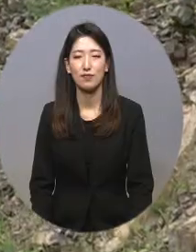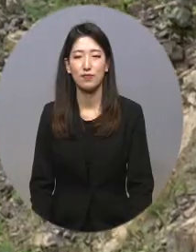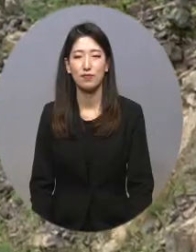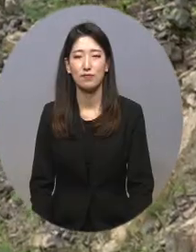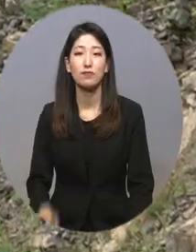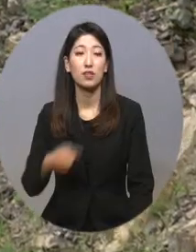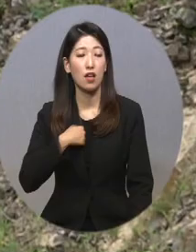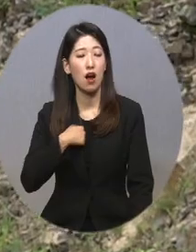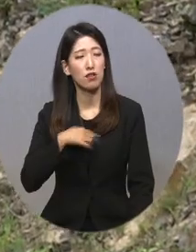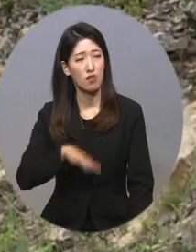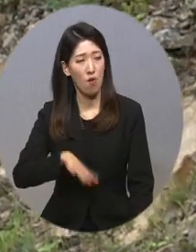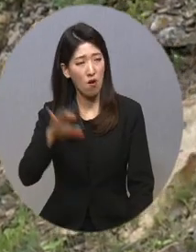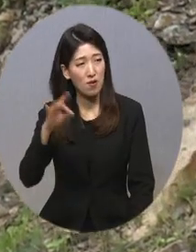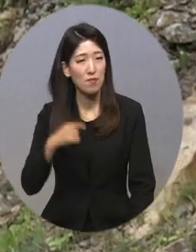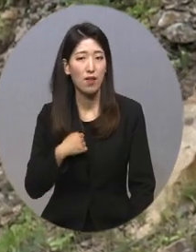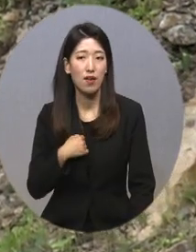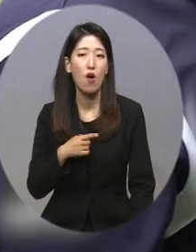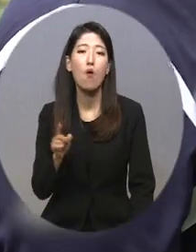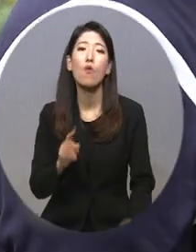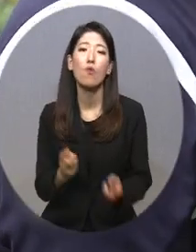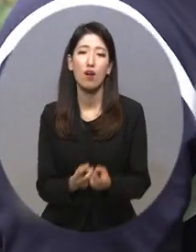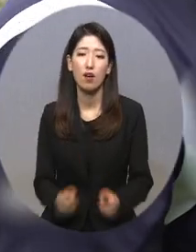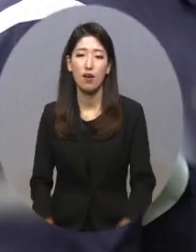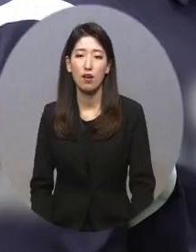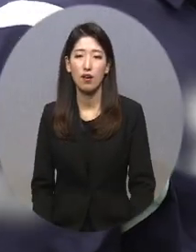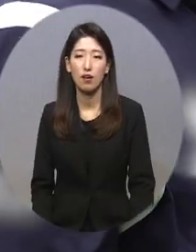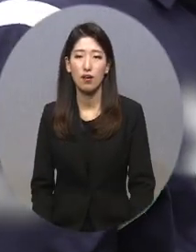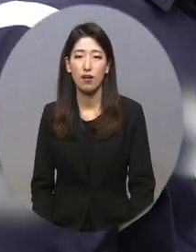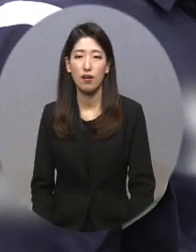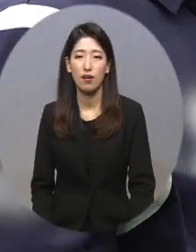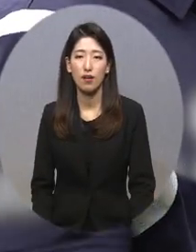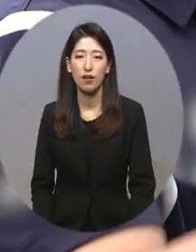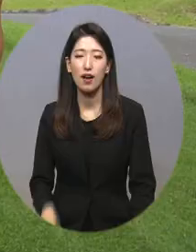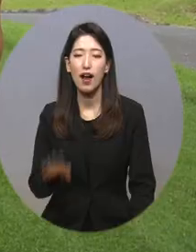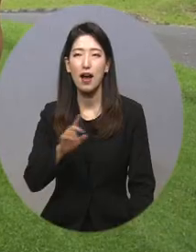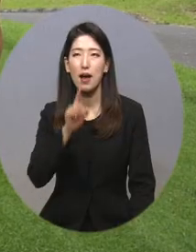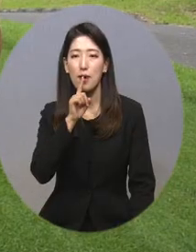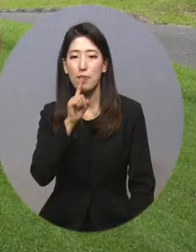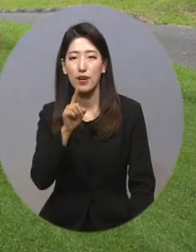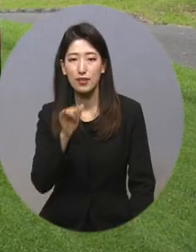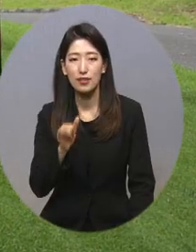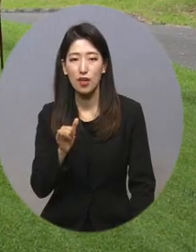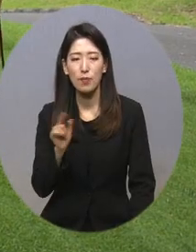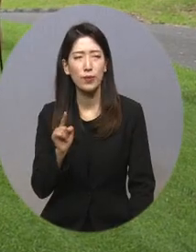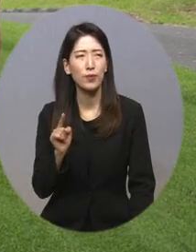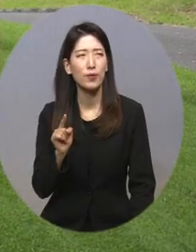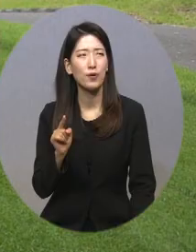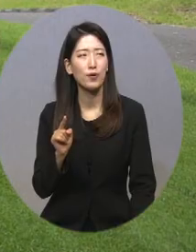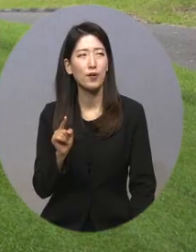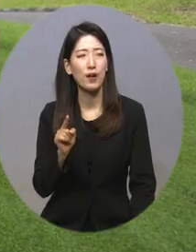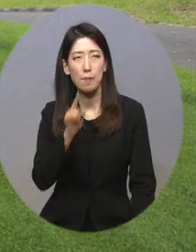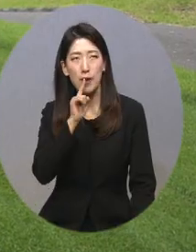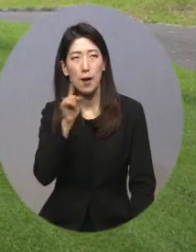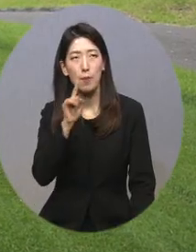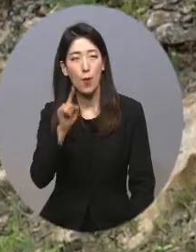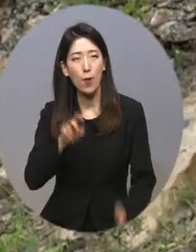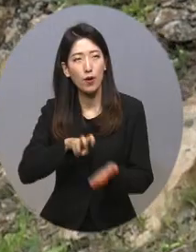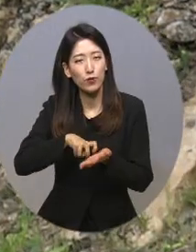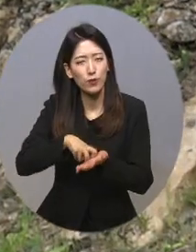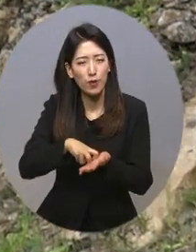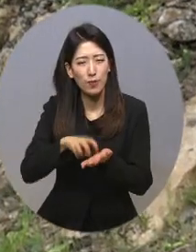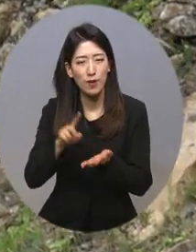나 이런 거 안 해봐가지고. 아, 어떻게 해야 돼? 아까 멘트가 있었는데 한 뭐였지? 뭐였지? 어, 뭐였지?